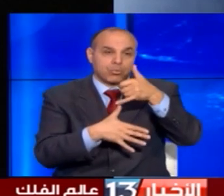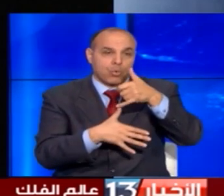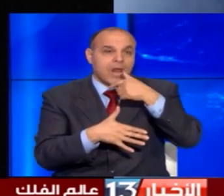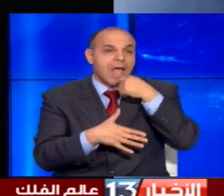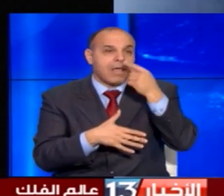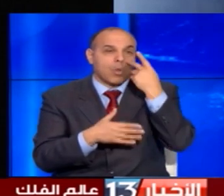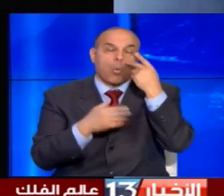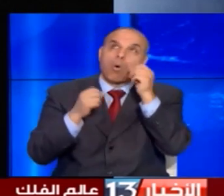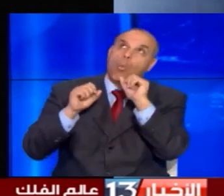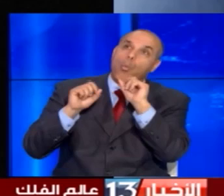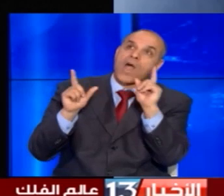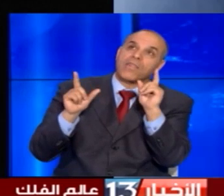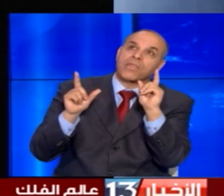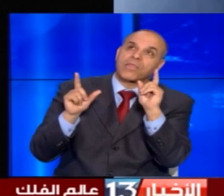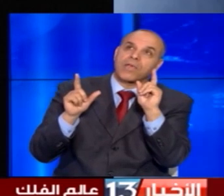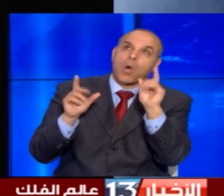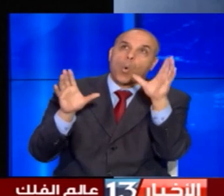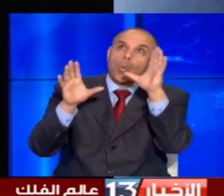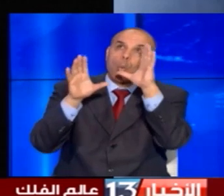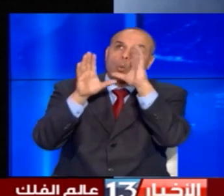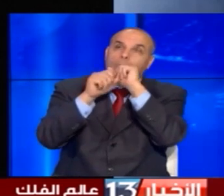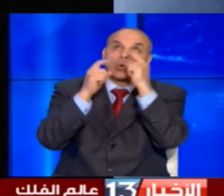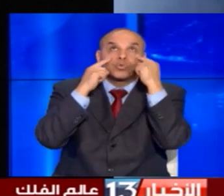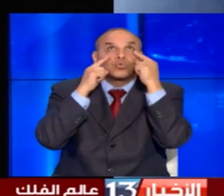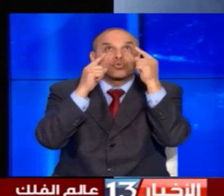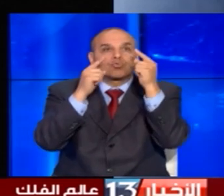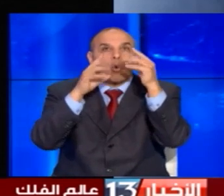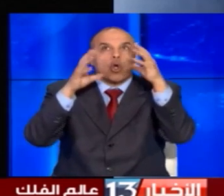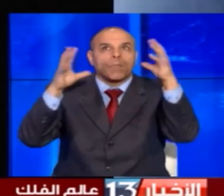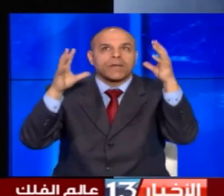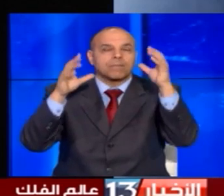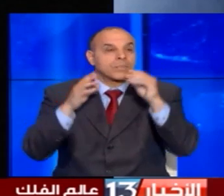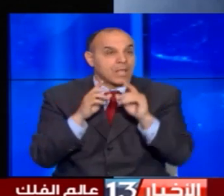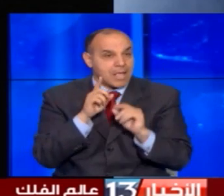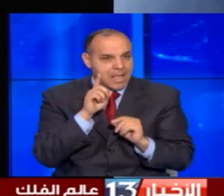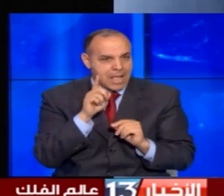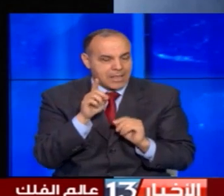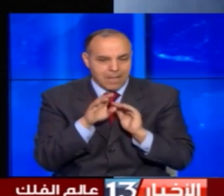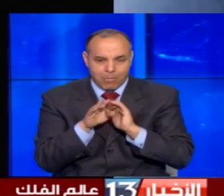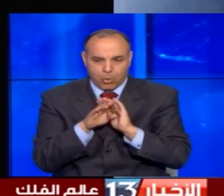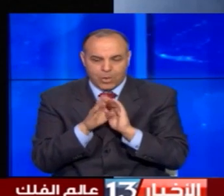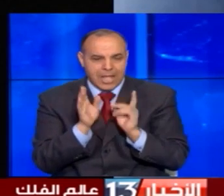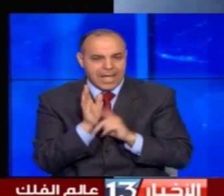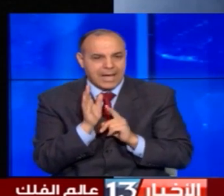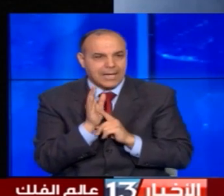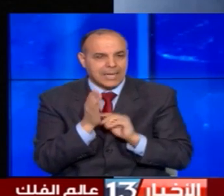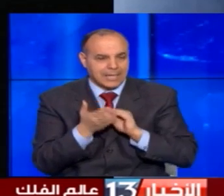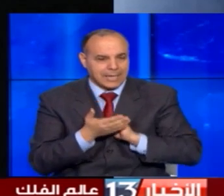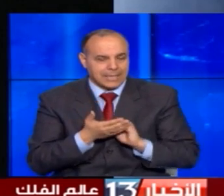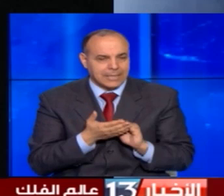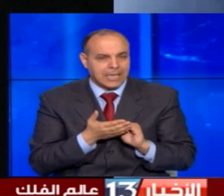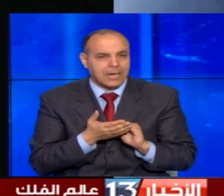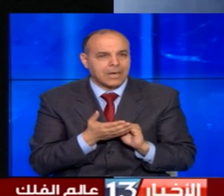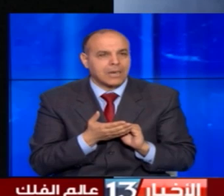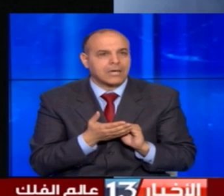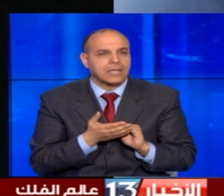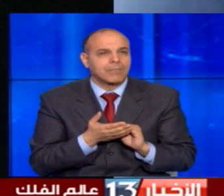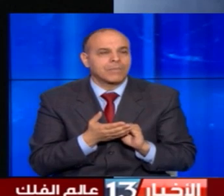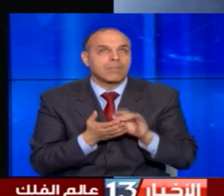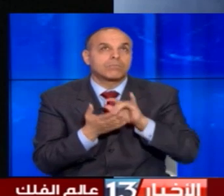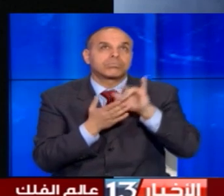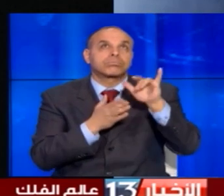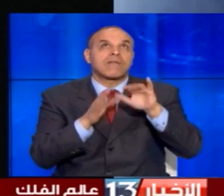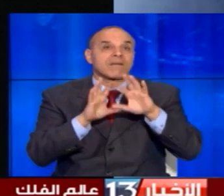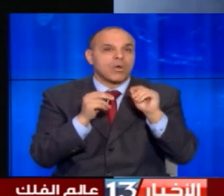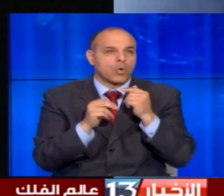بأفضل رؤية للخسوف الكلي للقمر العملاق. وفي هذا السياق أكدت الإدارة الوطنية للملاحة الجوية